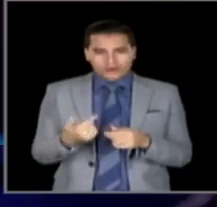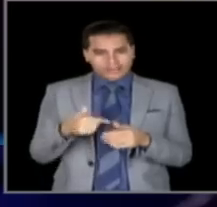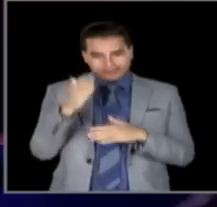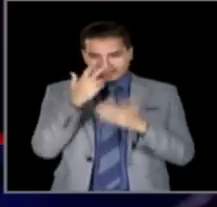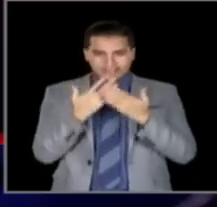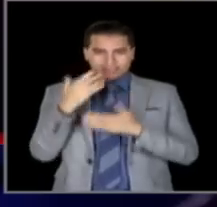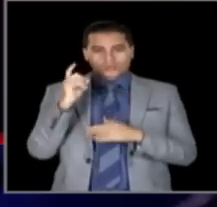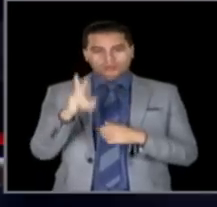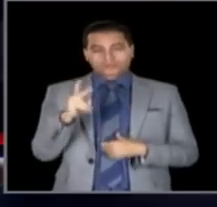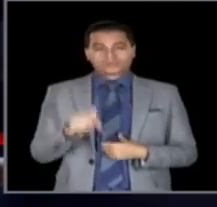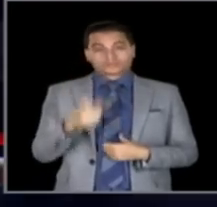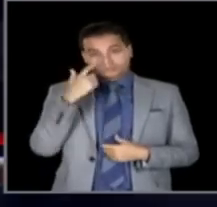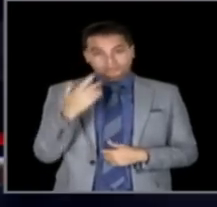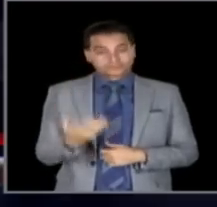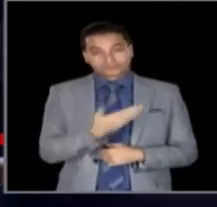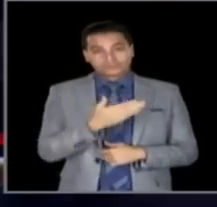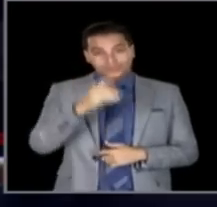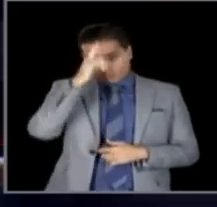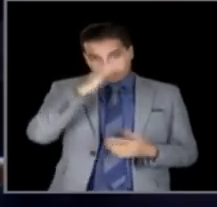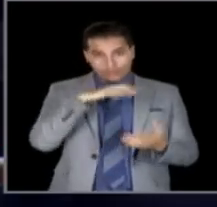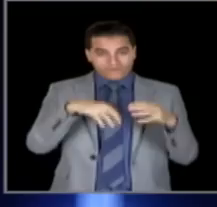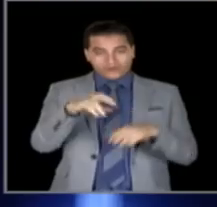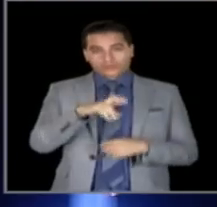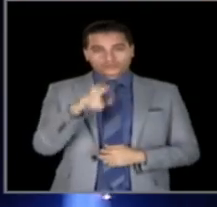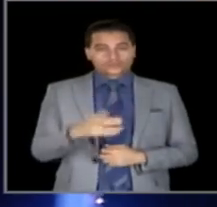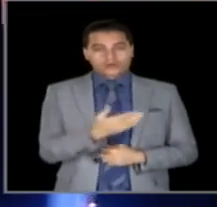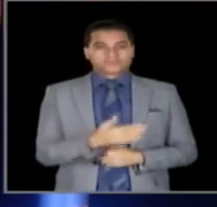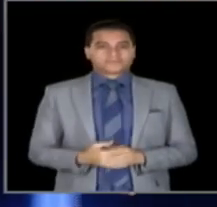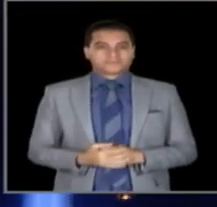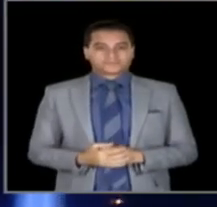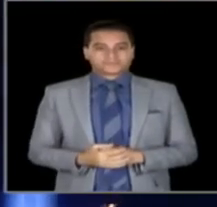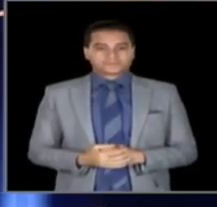تاريخ. اتفقنا. جغرافيا. والسؤال هو: